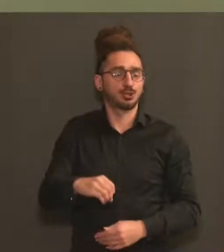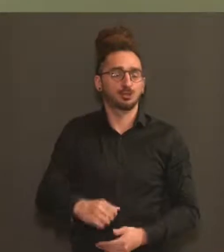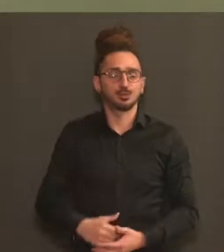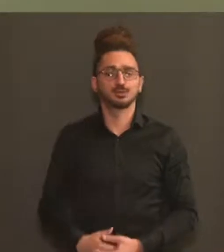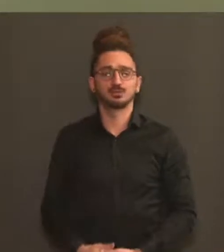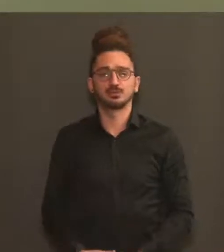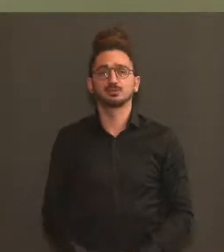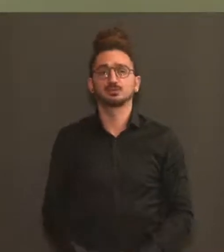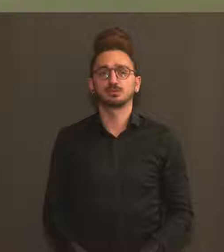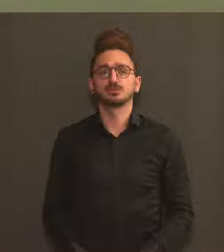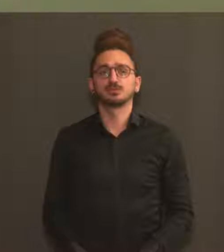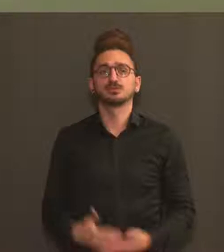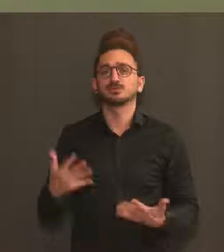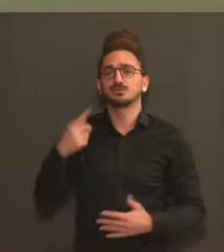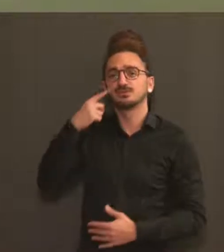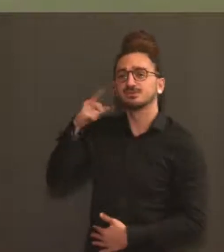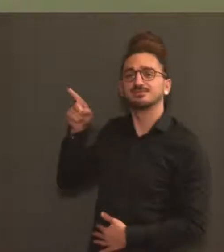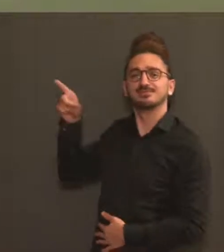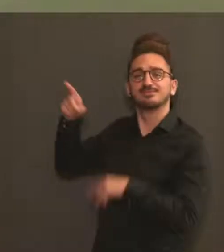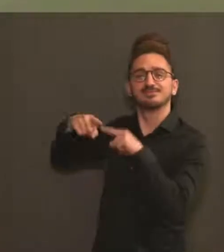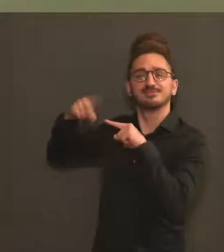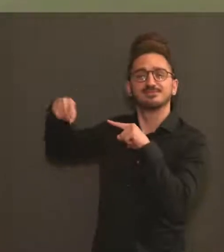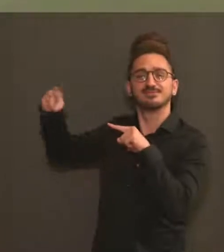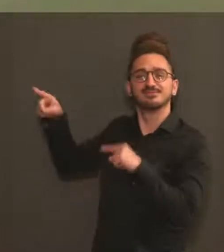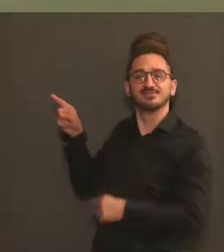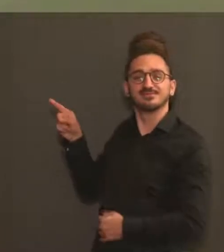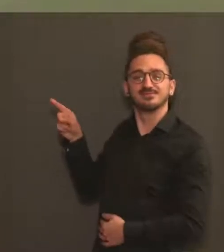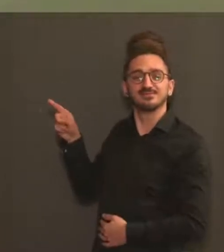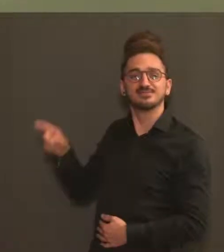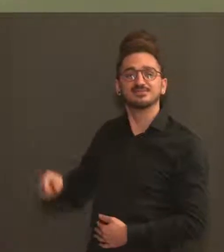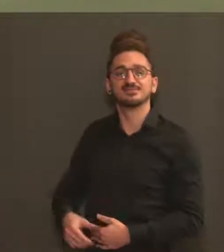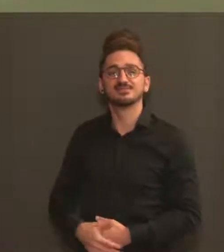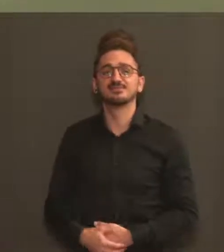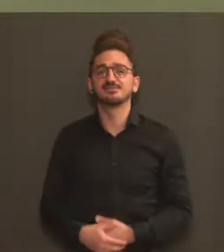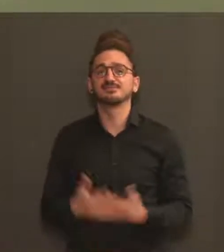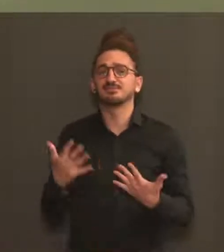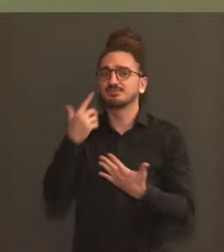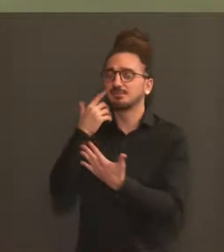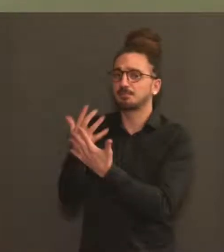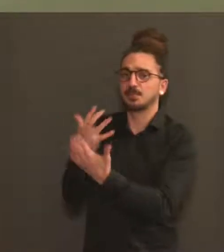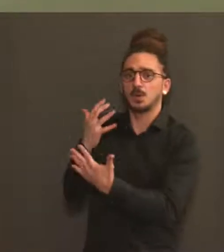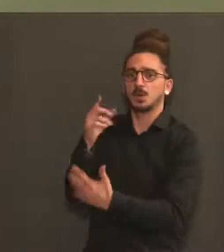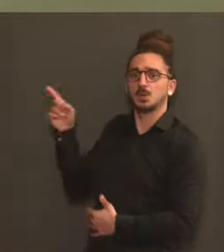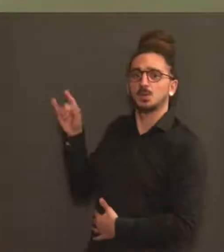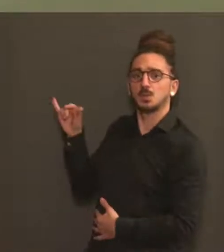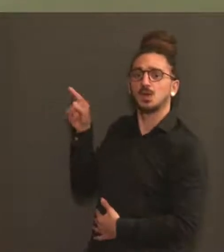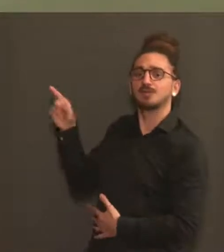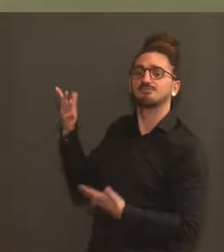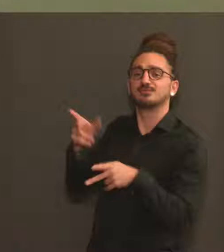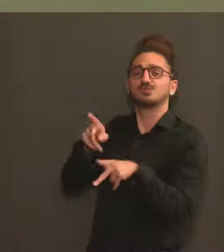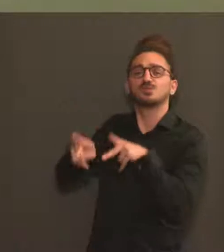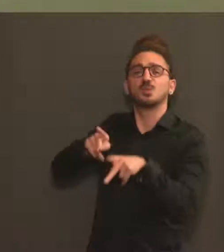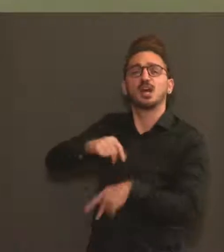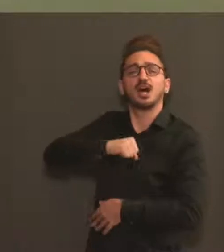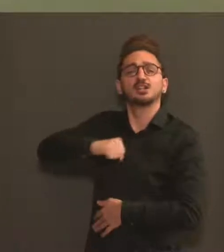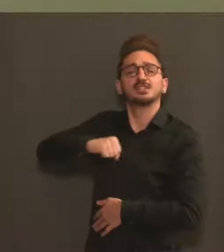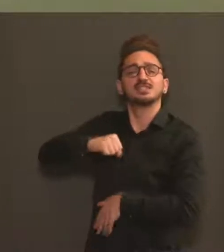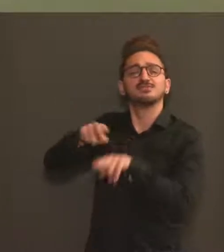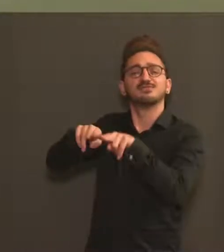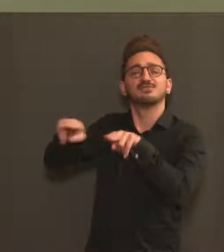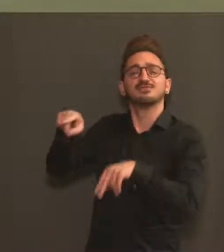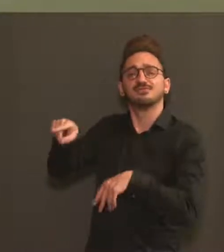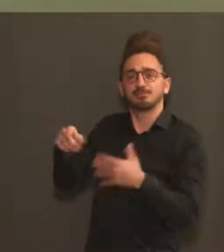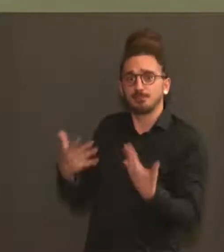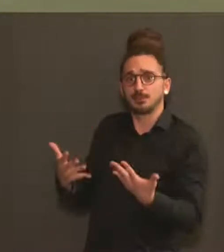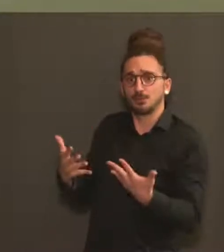On note actuellement qu'il y a en soins intensifs 20% de patients en plus que l'occupation habituelle